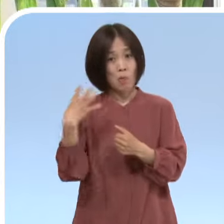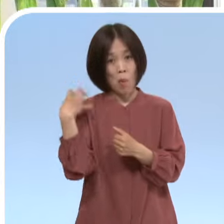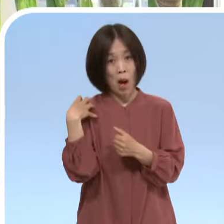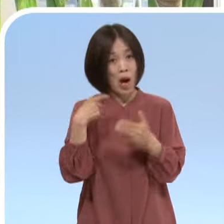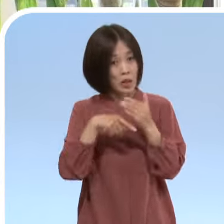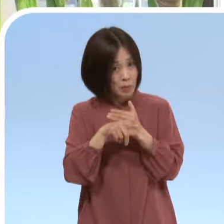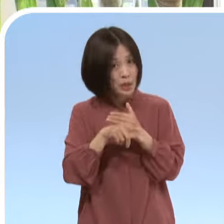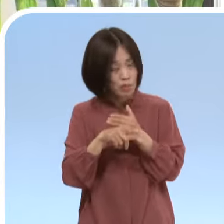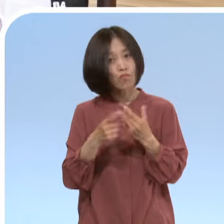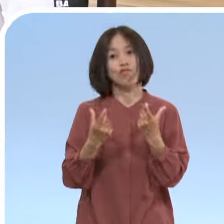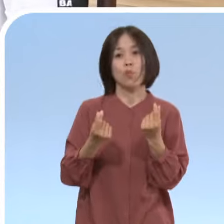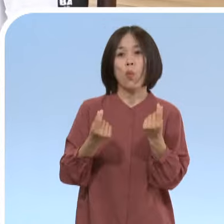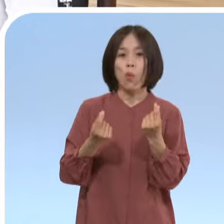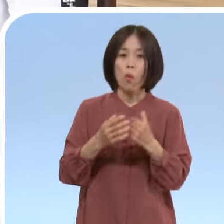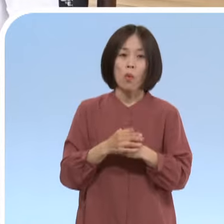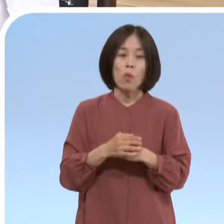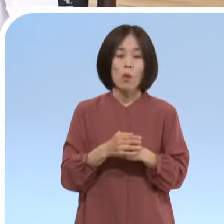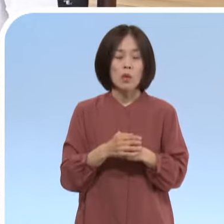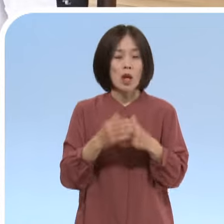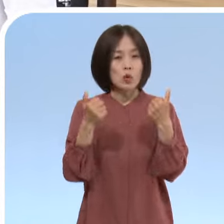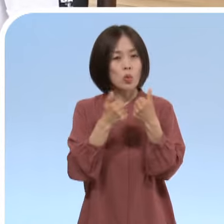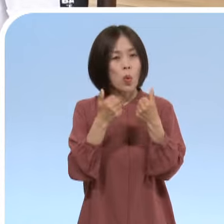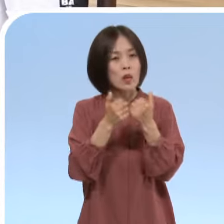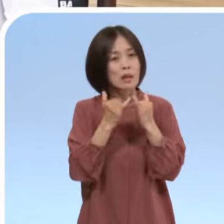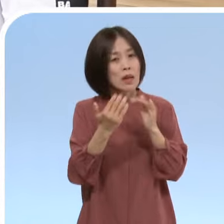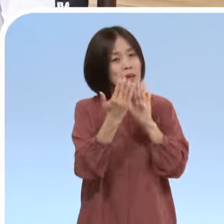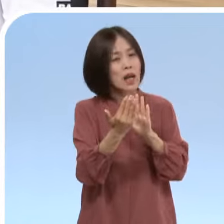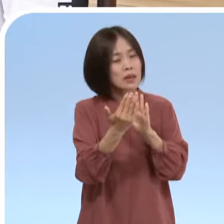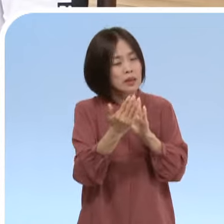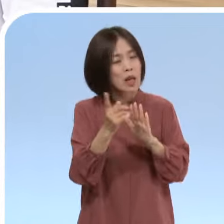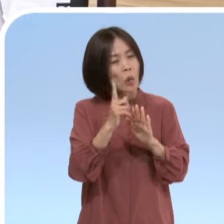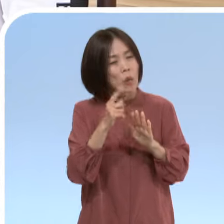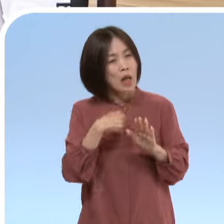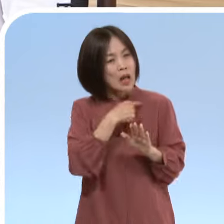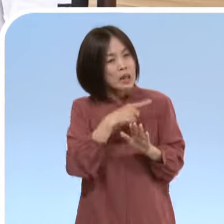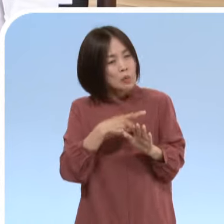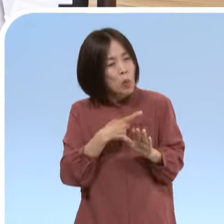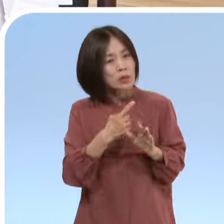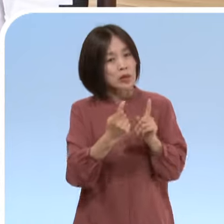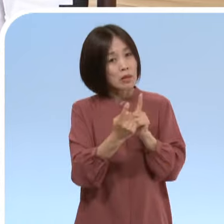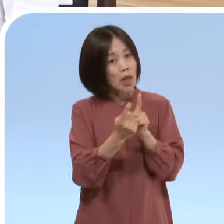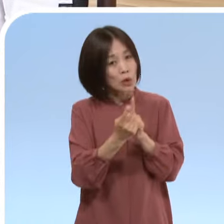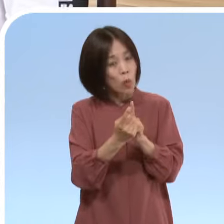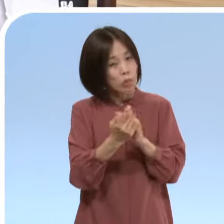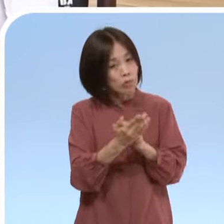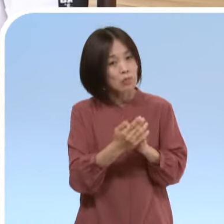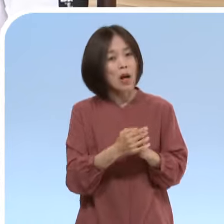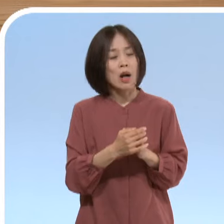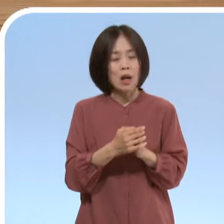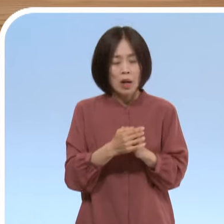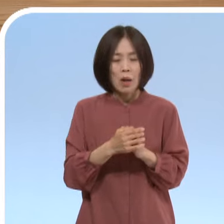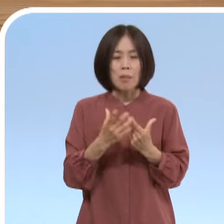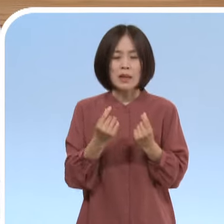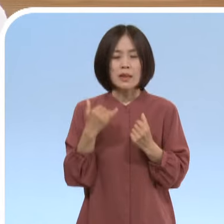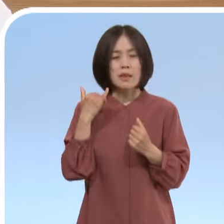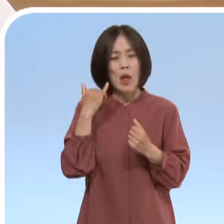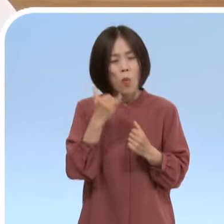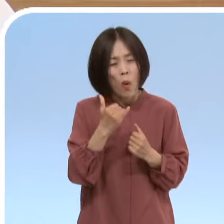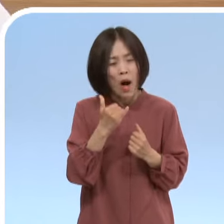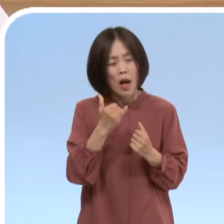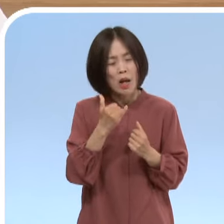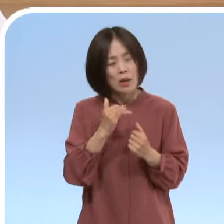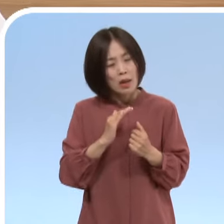談員もされている、 ね、 ということですが、はい、す、はい、相談者に対してどんな思いで接してらっしゃるんですか？ まあ、なかなか電話